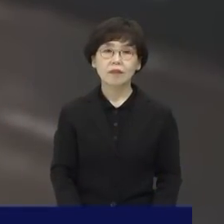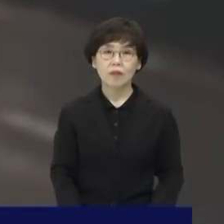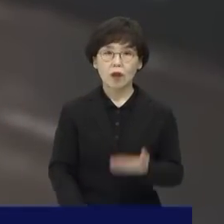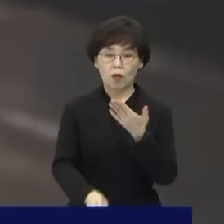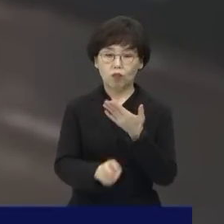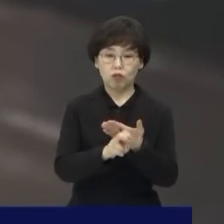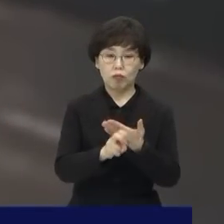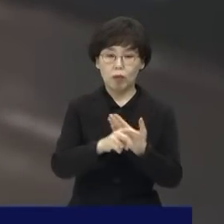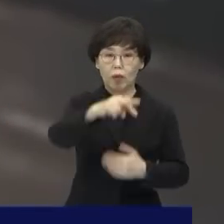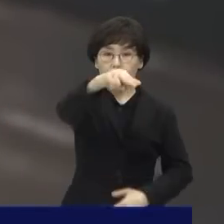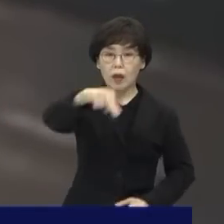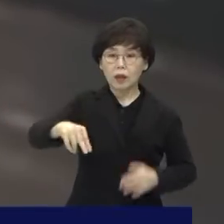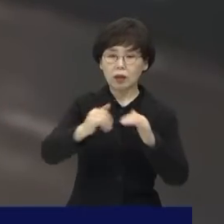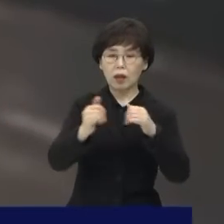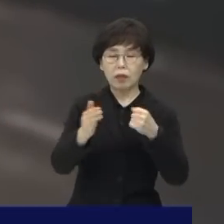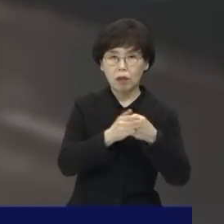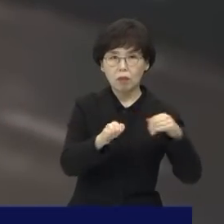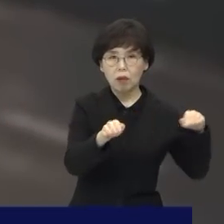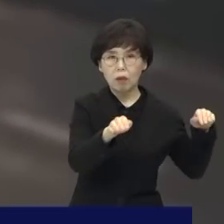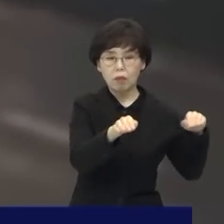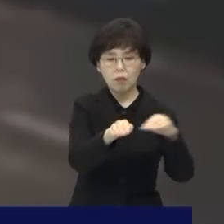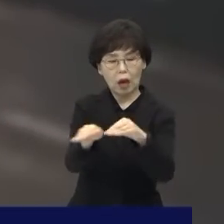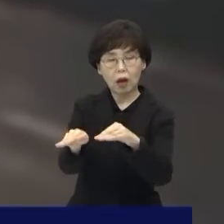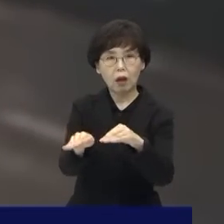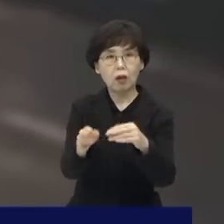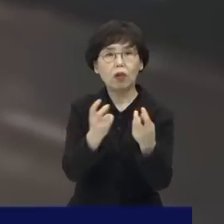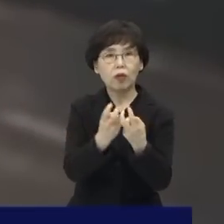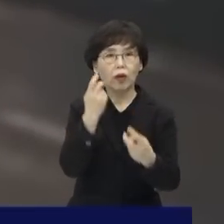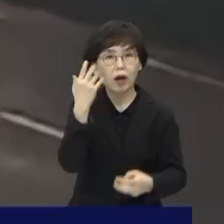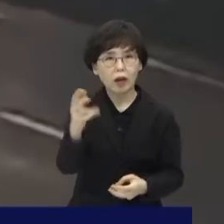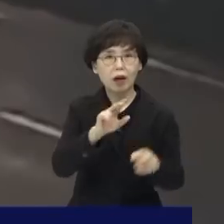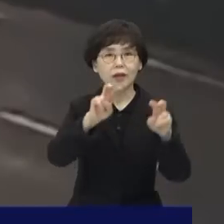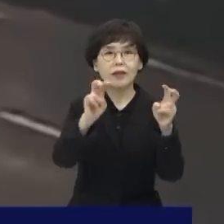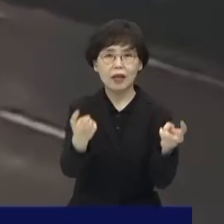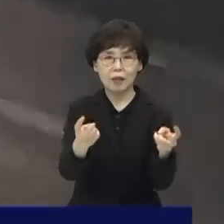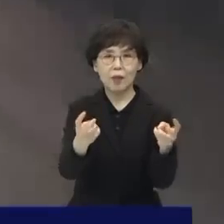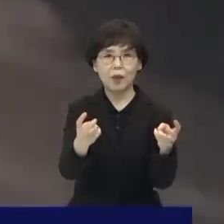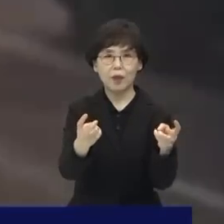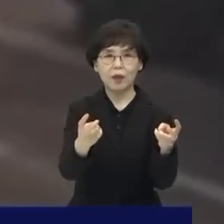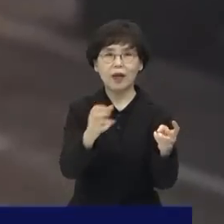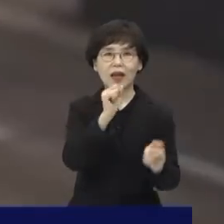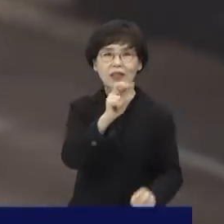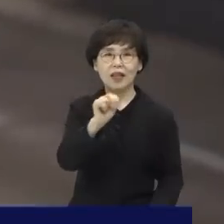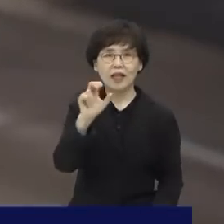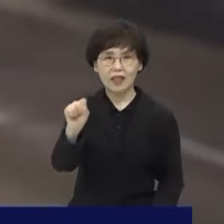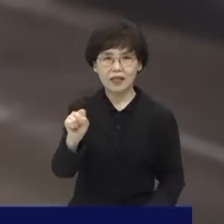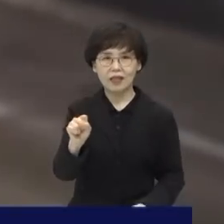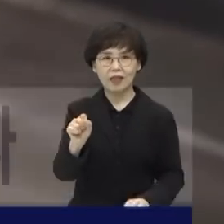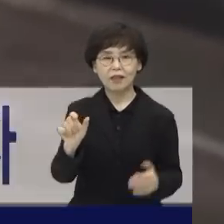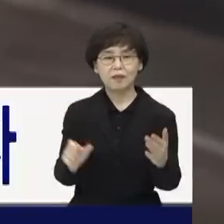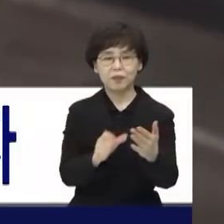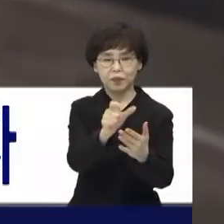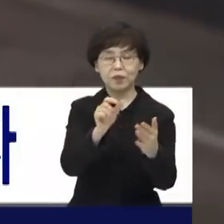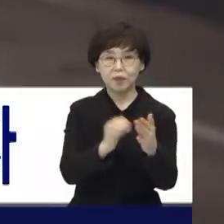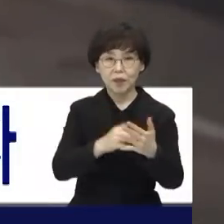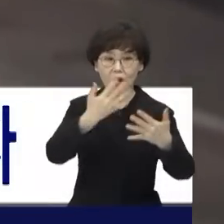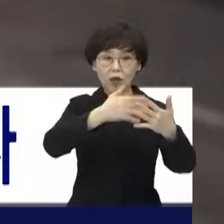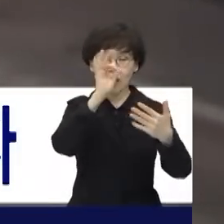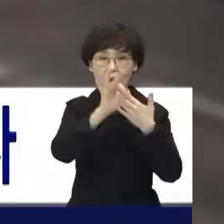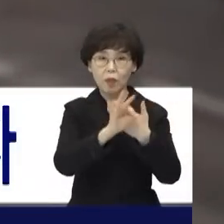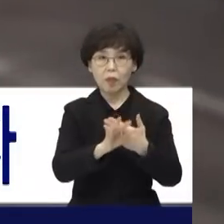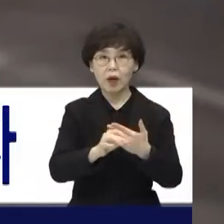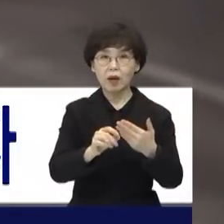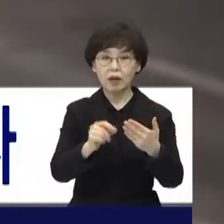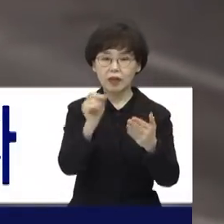무단 횡단자에 의한 추돌 사고 문의드린다라는 제목의 글이 최근 한 온라인 커뮤니티에 올라왔습니다. 영상에는